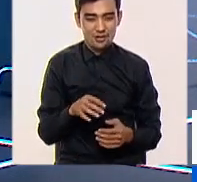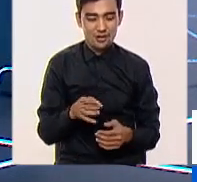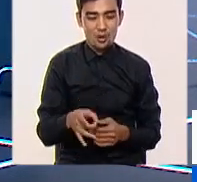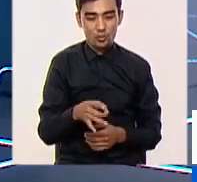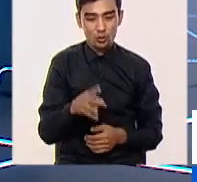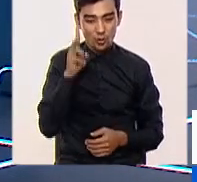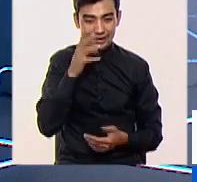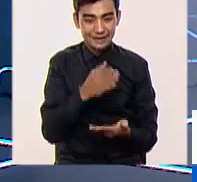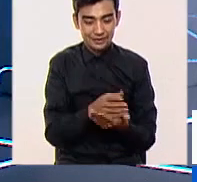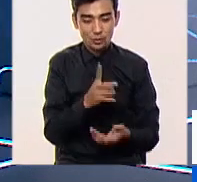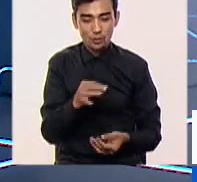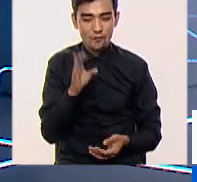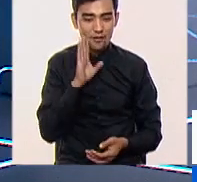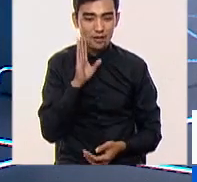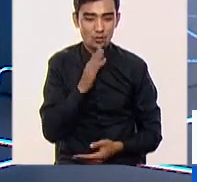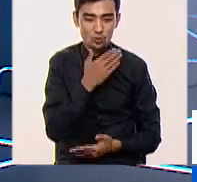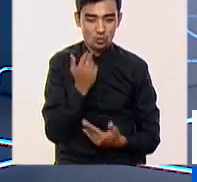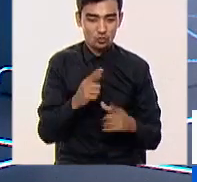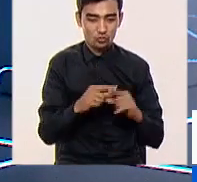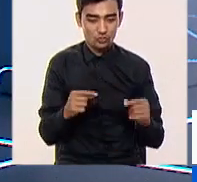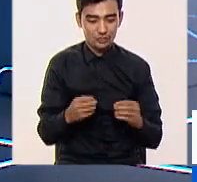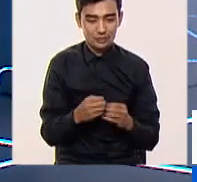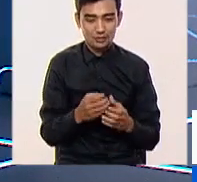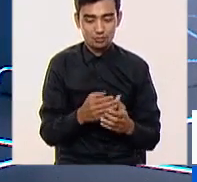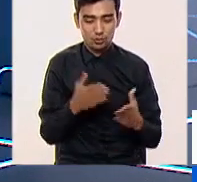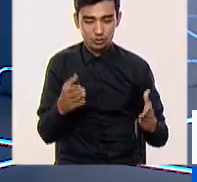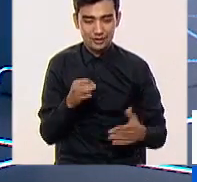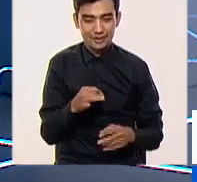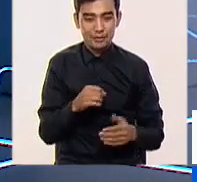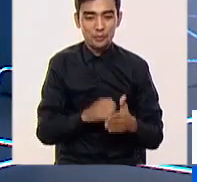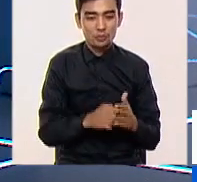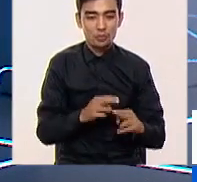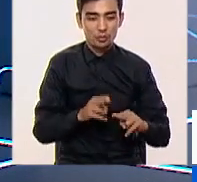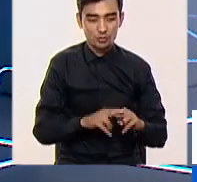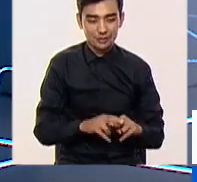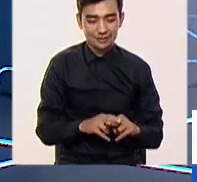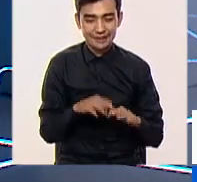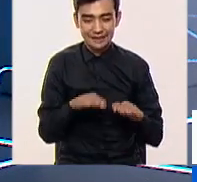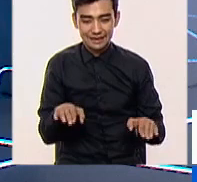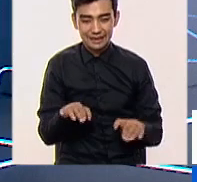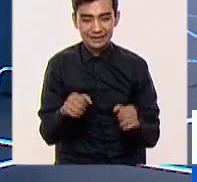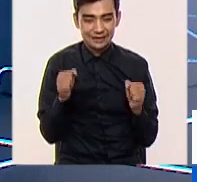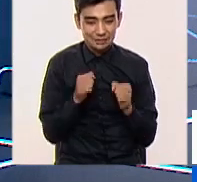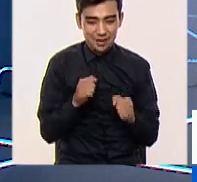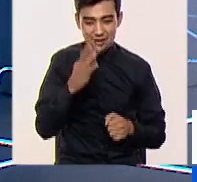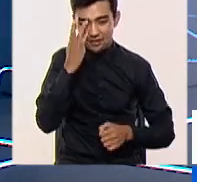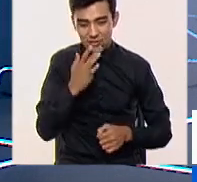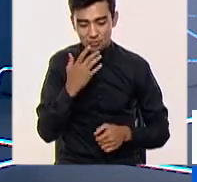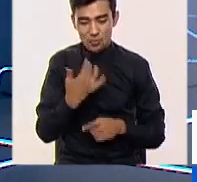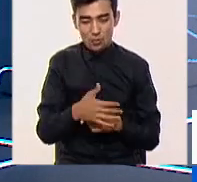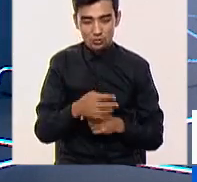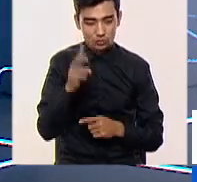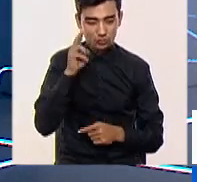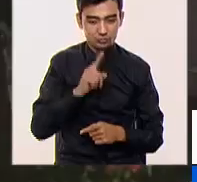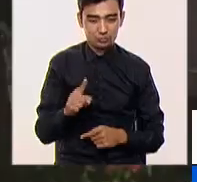оған суы тартылмаған мектептер ондап саналады. Соның кесірінен оқушылар қысы жазы далаға шығуға мәжбүр.